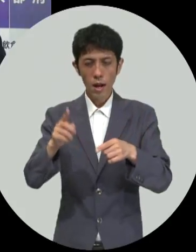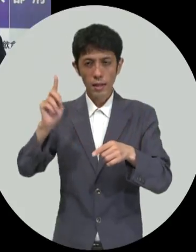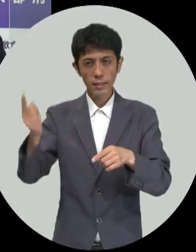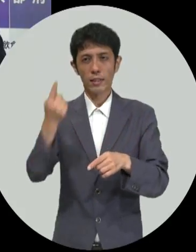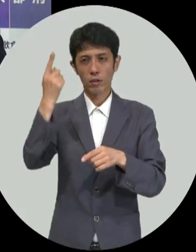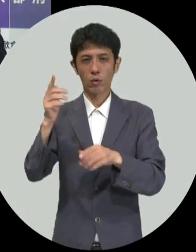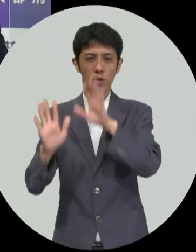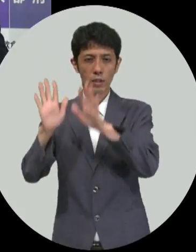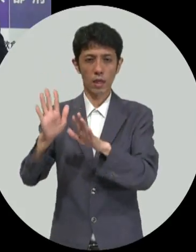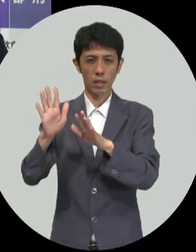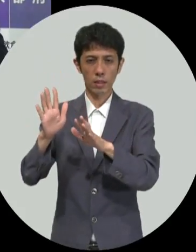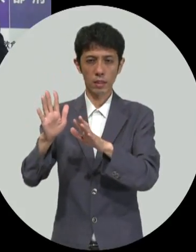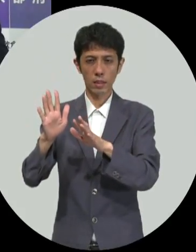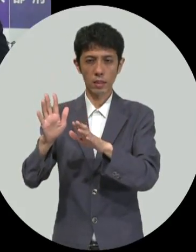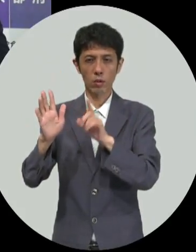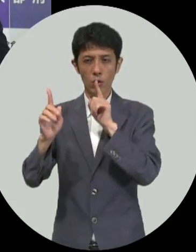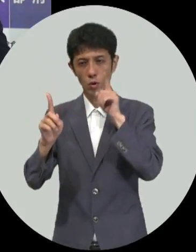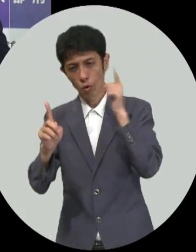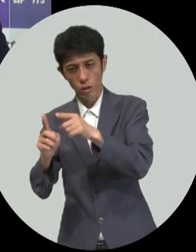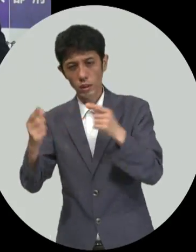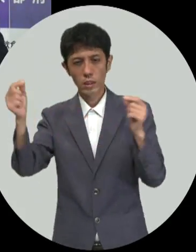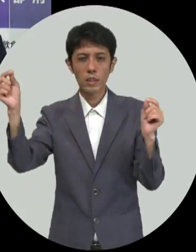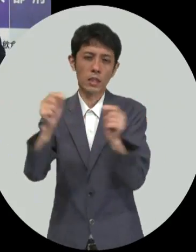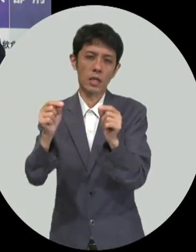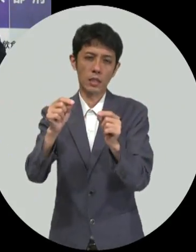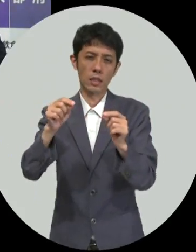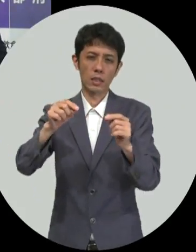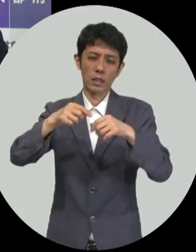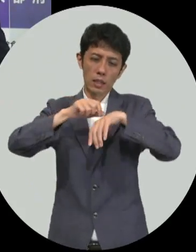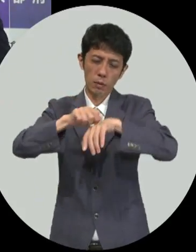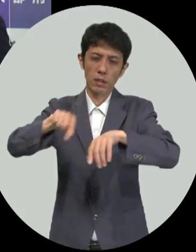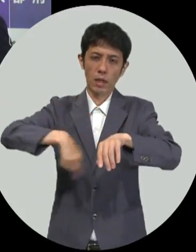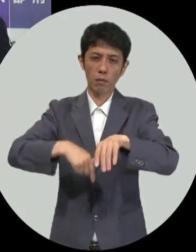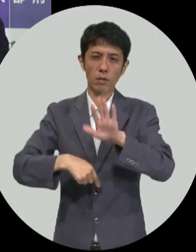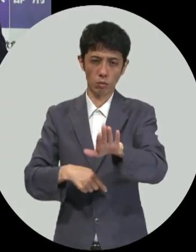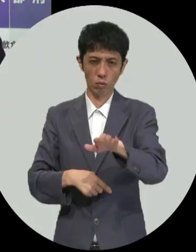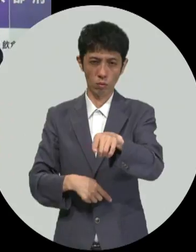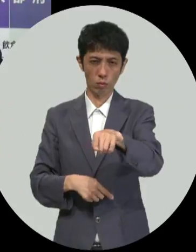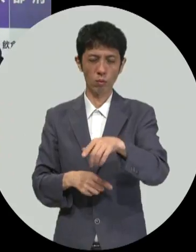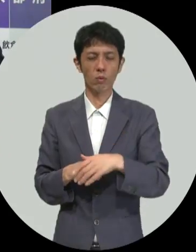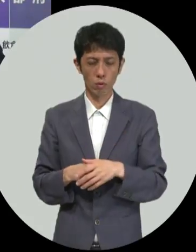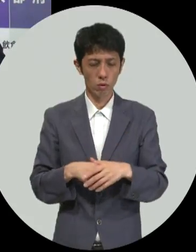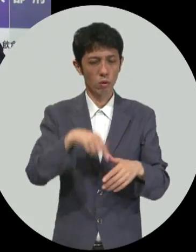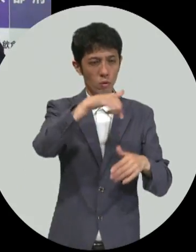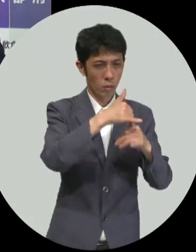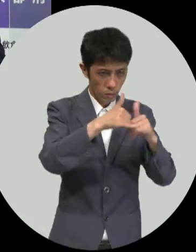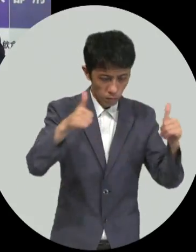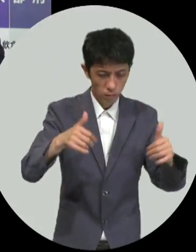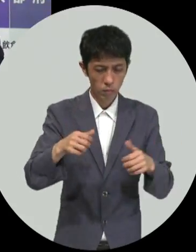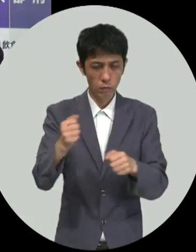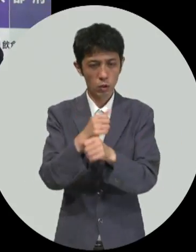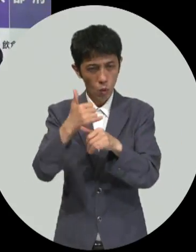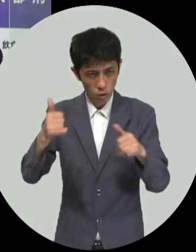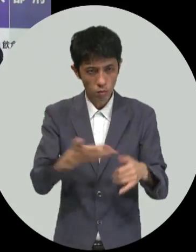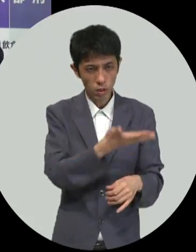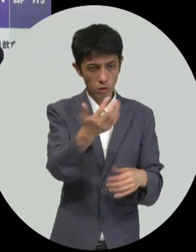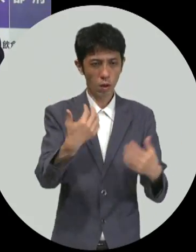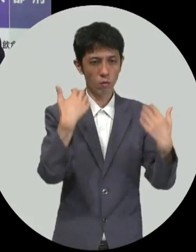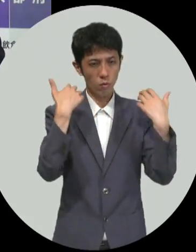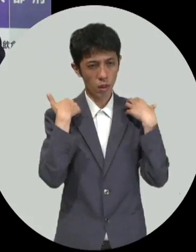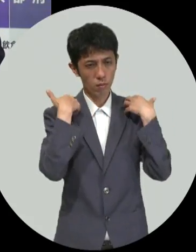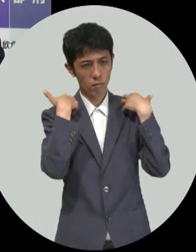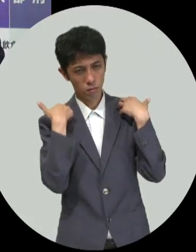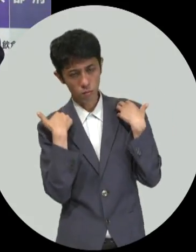い厳しい措置となっております。これある意味府民の皆様、事業者の皆様にはご負担をおかけするわけでございますけれ